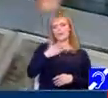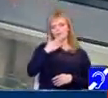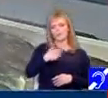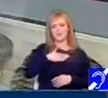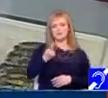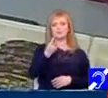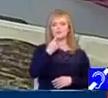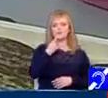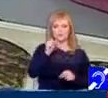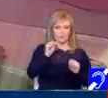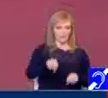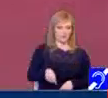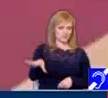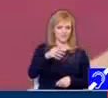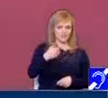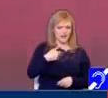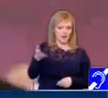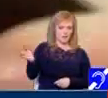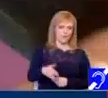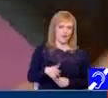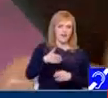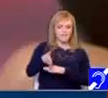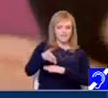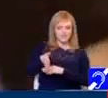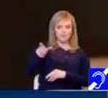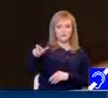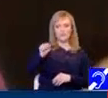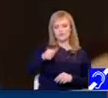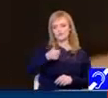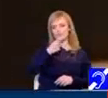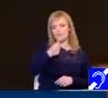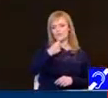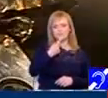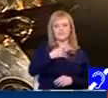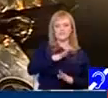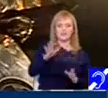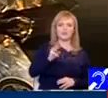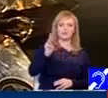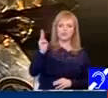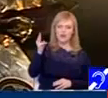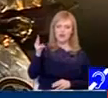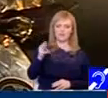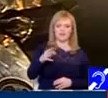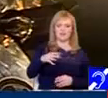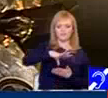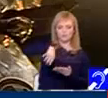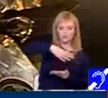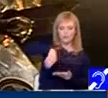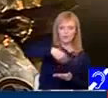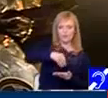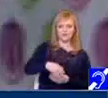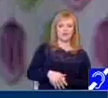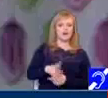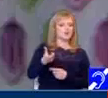bineînțeles, degustarea bunătăților expuse. Vizitatorii sunt încurajați să încerce tot felul de bomboane, prăjituri, torturi cu arome nebănuite și